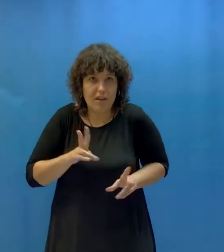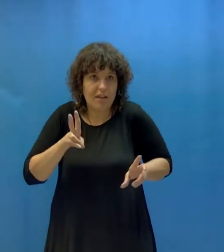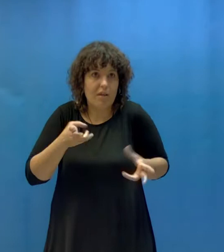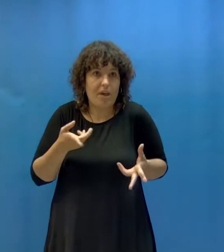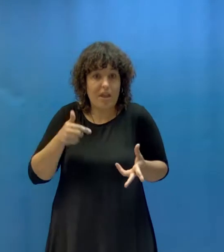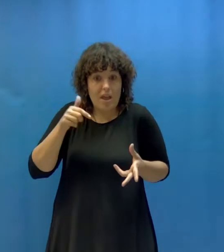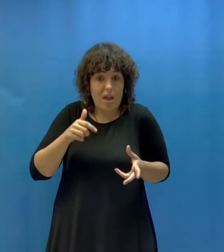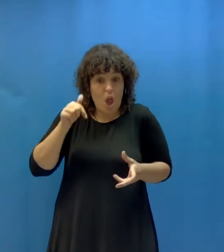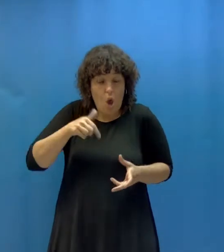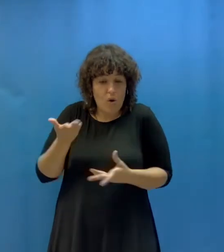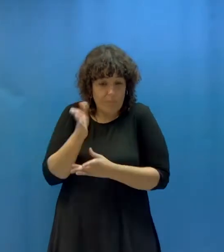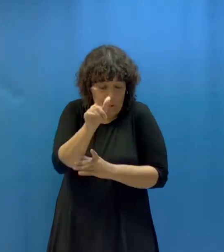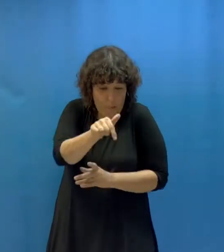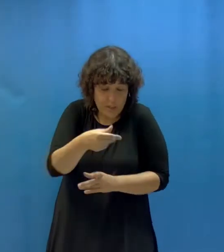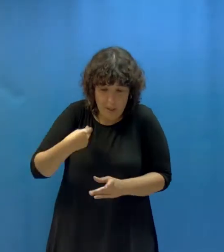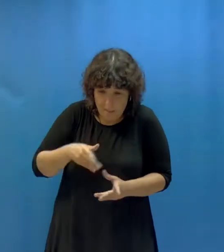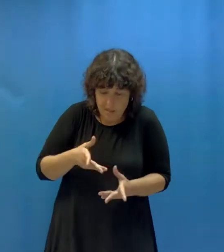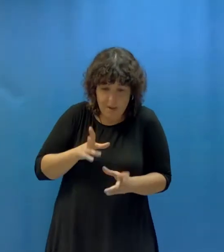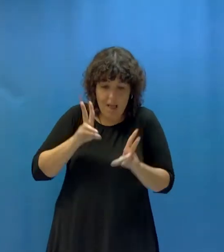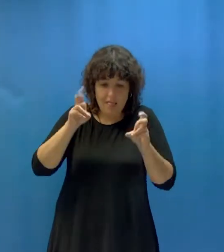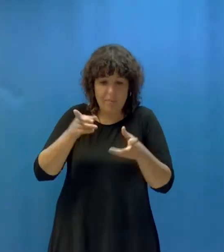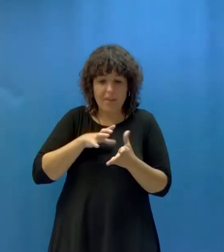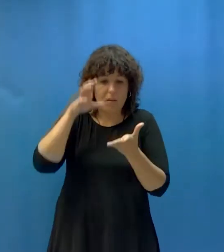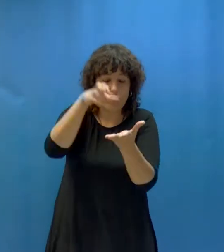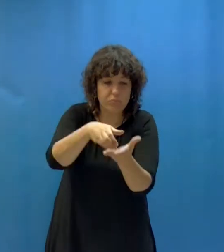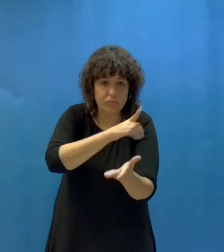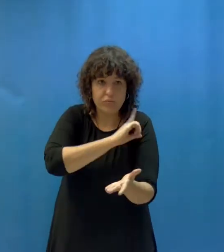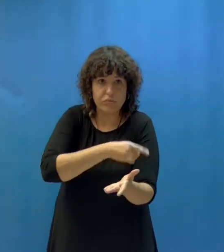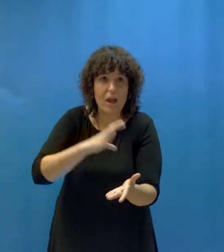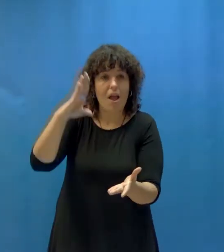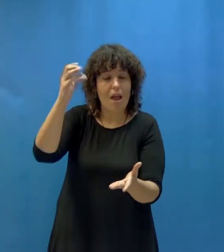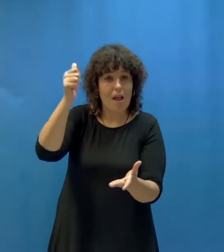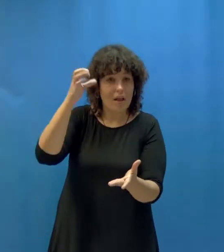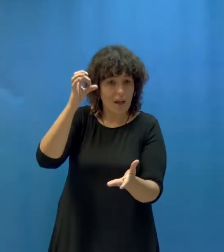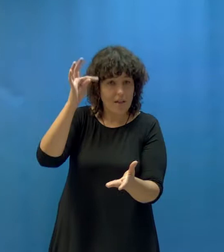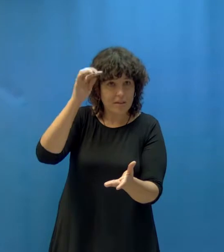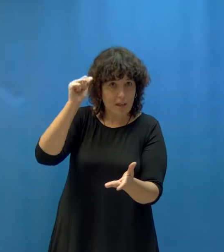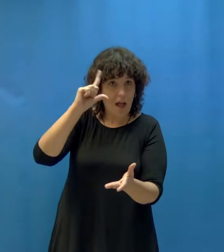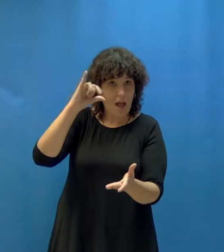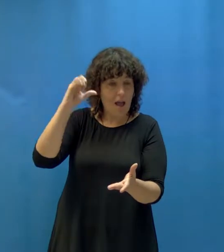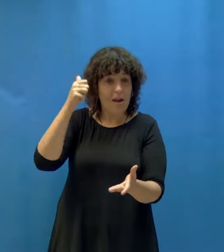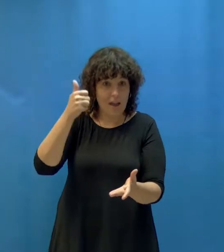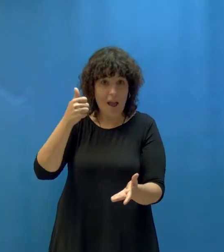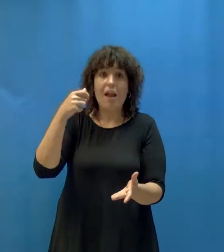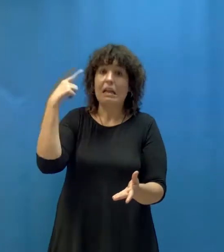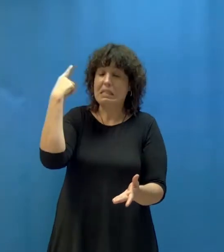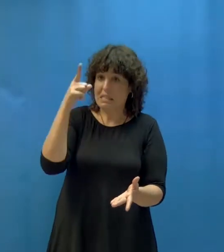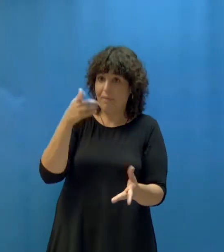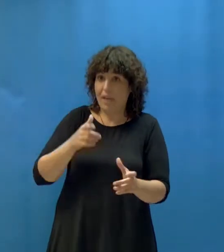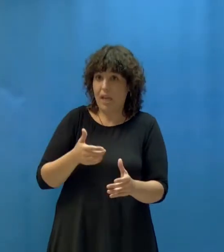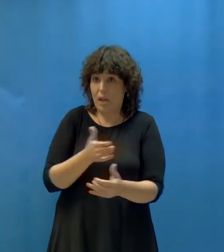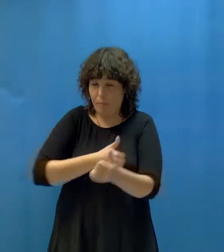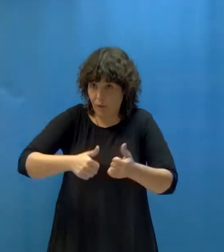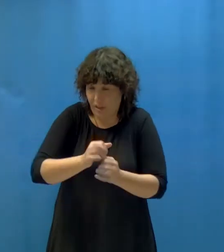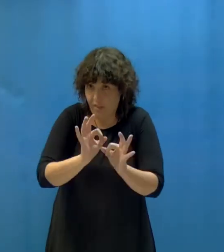moció d'urgència, la rehabilitació del poliesportiu Castalia, que tots els que estem així sabem que entrarà en aquest paquet d'inversions, perquè és una de les prioritats urgents marcades des del